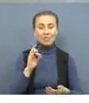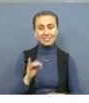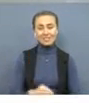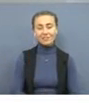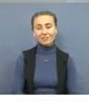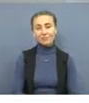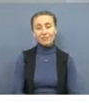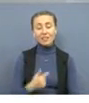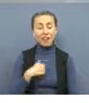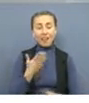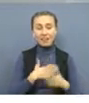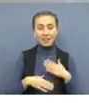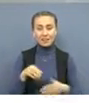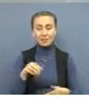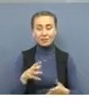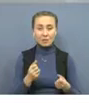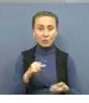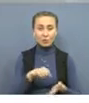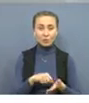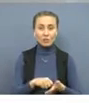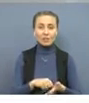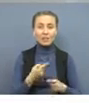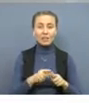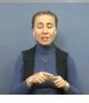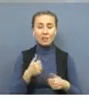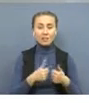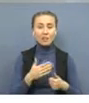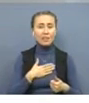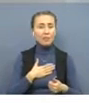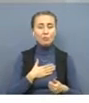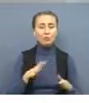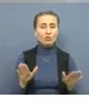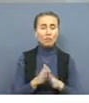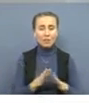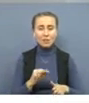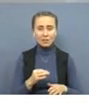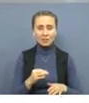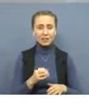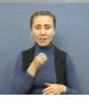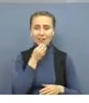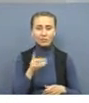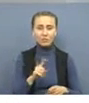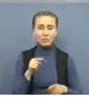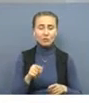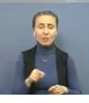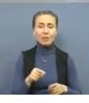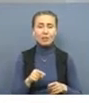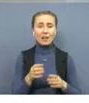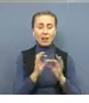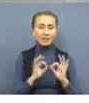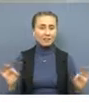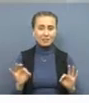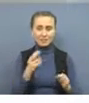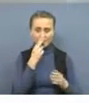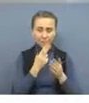Я рад принимать участие в подобном конкурсе. Наша душа поет, звучит синхронно с музыкой. Здорово, что такие мероприятия проводятся. Замечательный